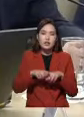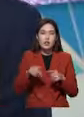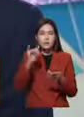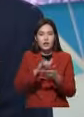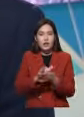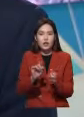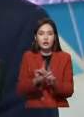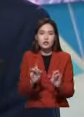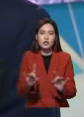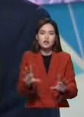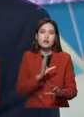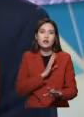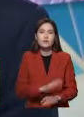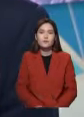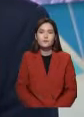айтты.